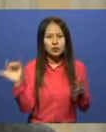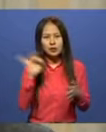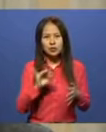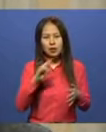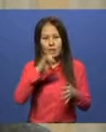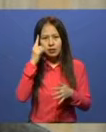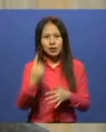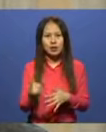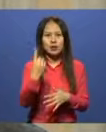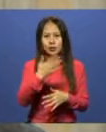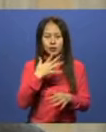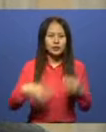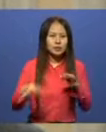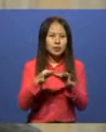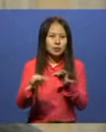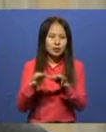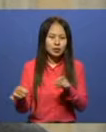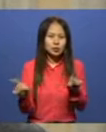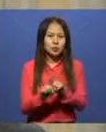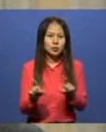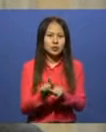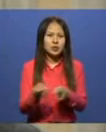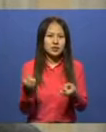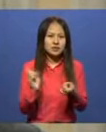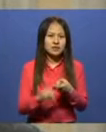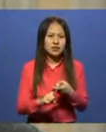Қазақ елі үшін ғана емес, жалпы аймақтағы өзге де мемлекеттерге, тіпті